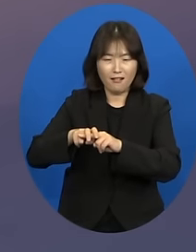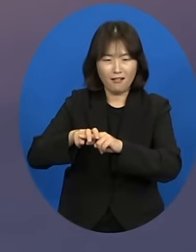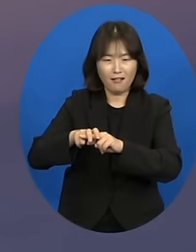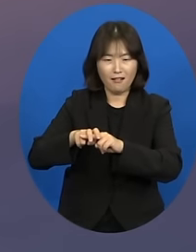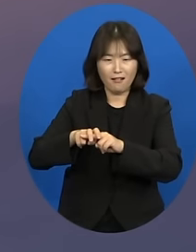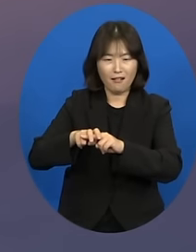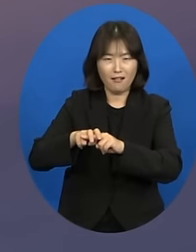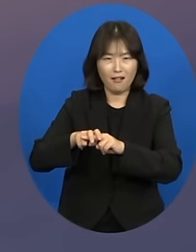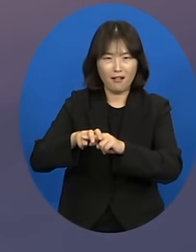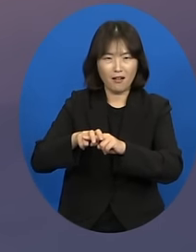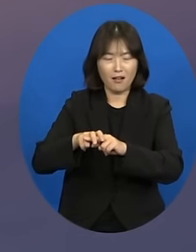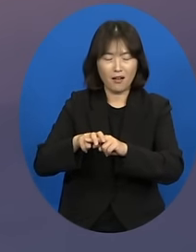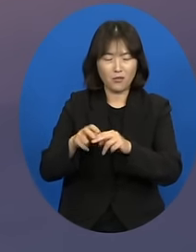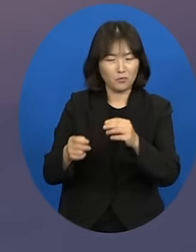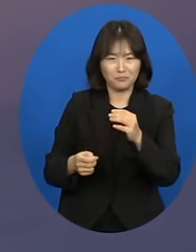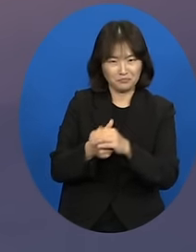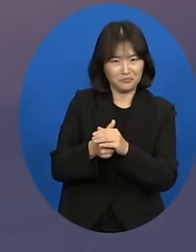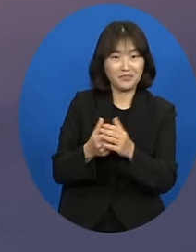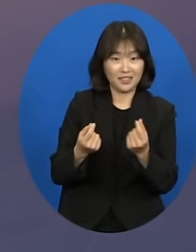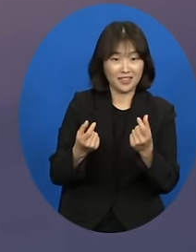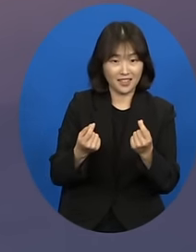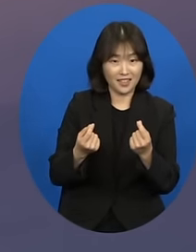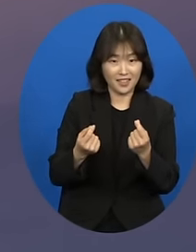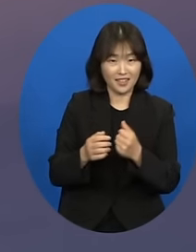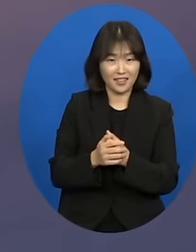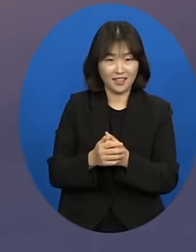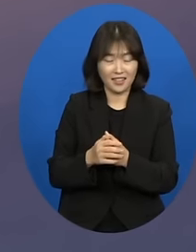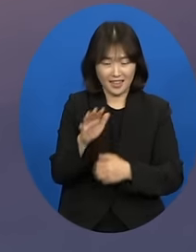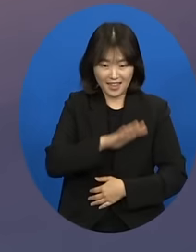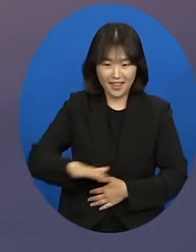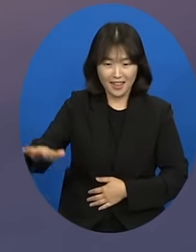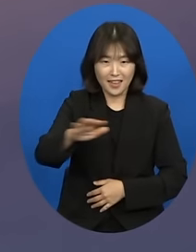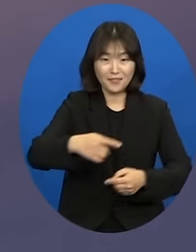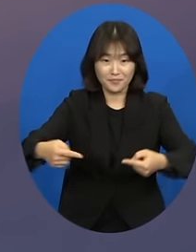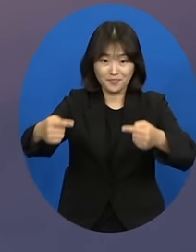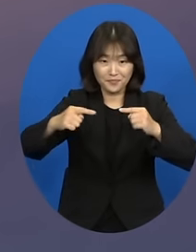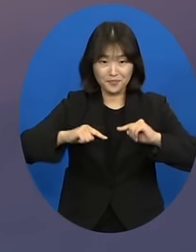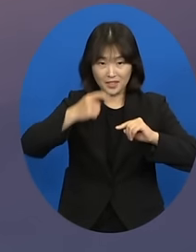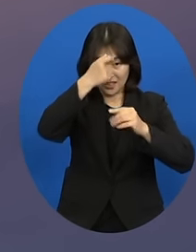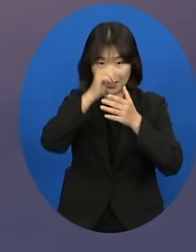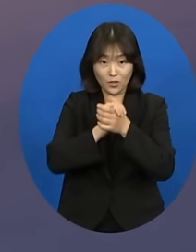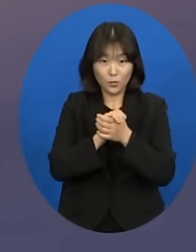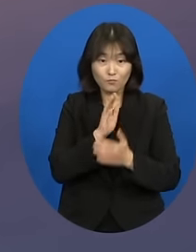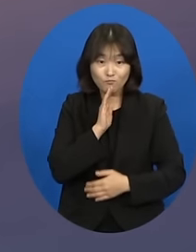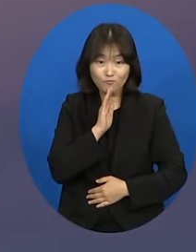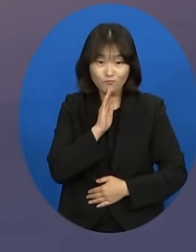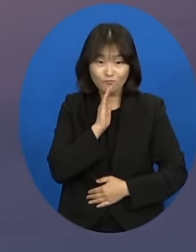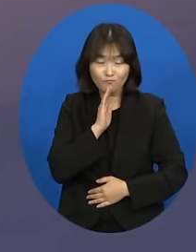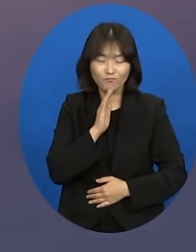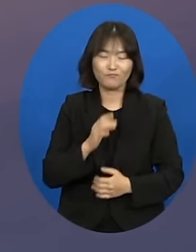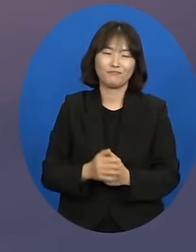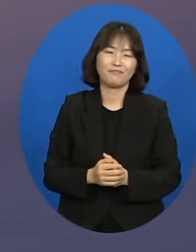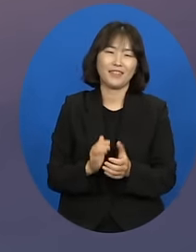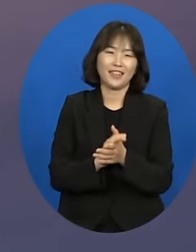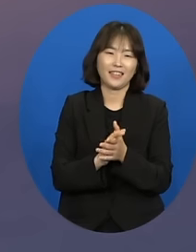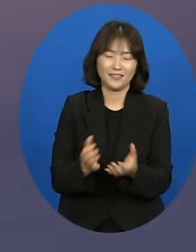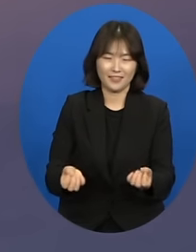벌써. 다 나중에 여기 나오셔서 기도하시는 거죠? 이거 쓰시고,